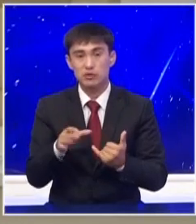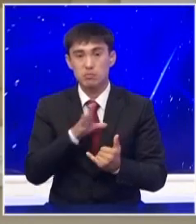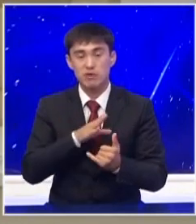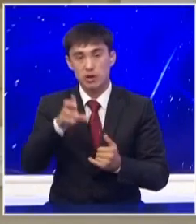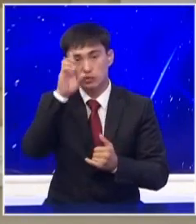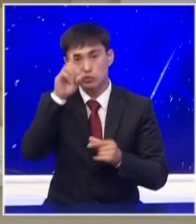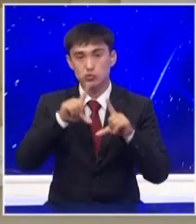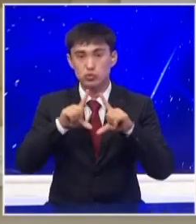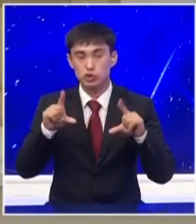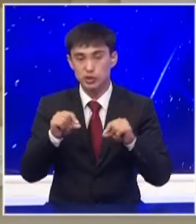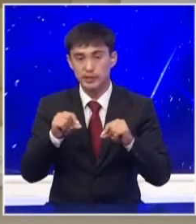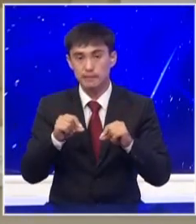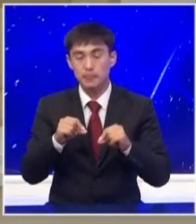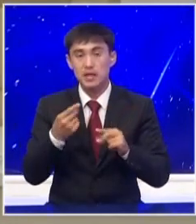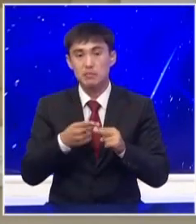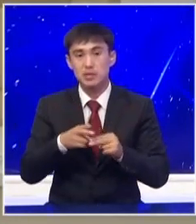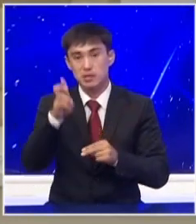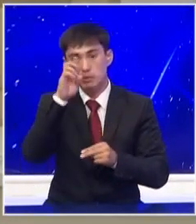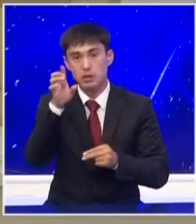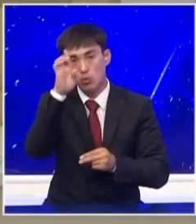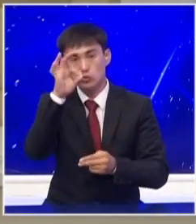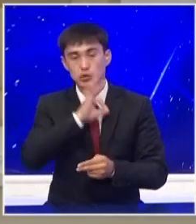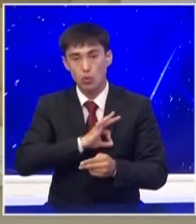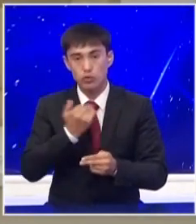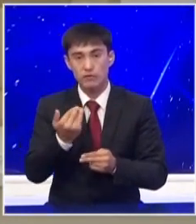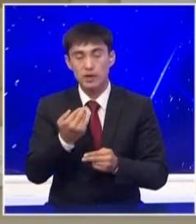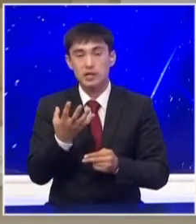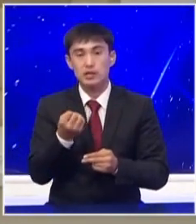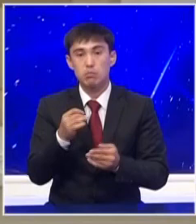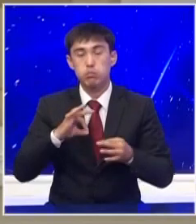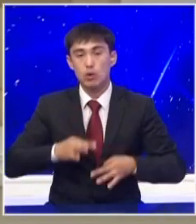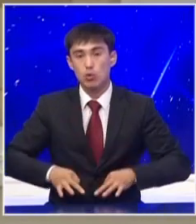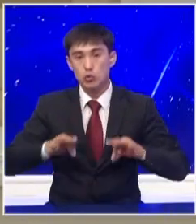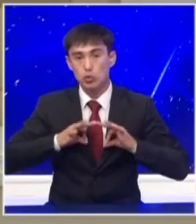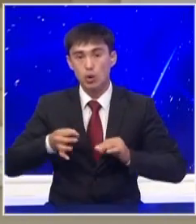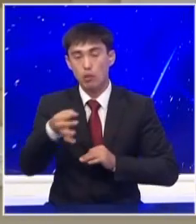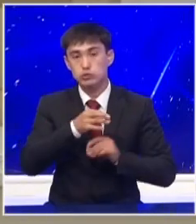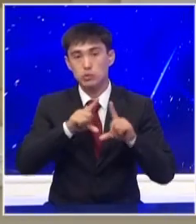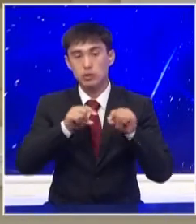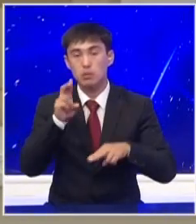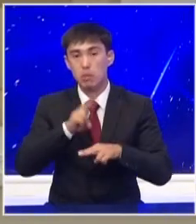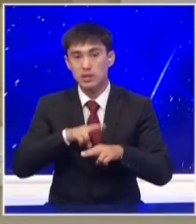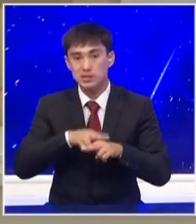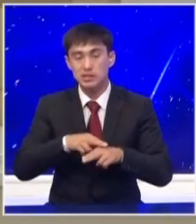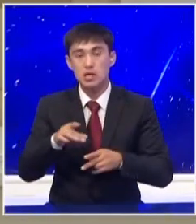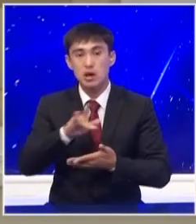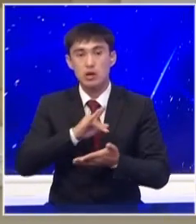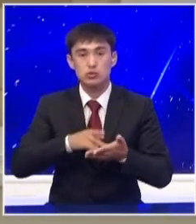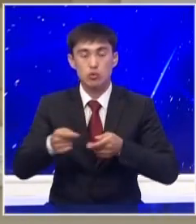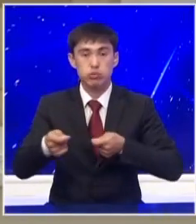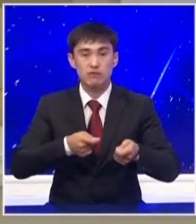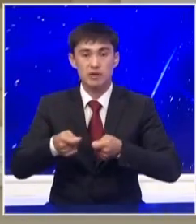побывали в государственных учреждениях, а именно в Департаменте государственных доходов, прокуратуре, областном департаменте полиции и в городском